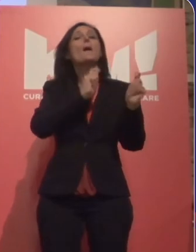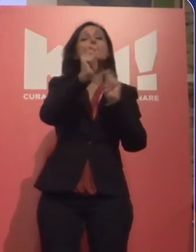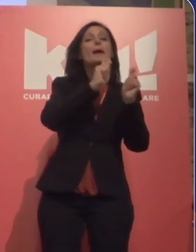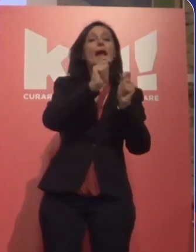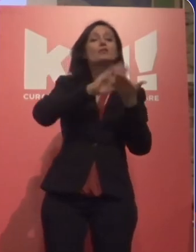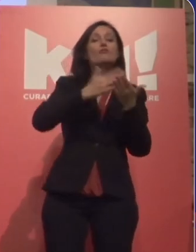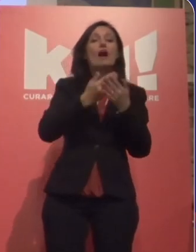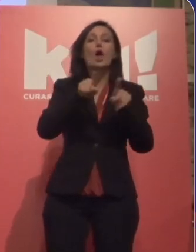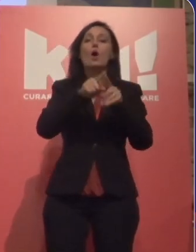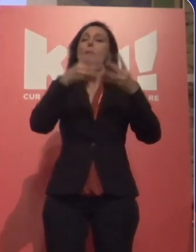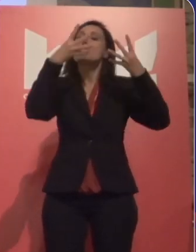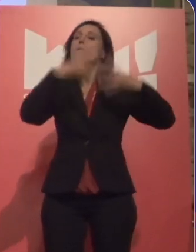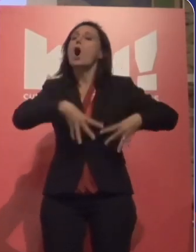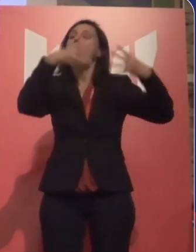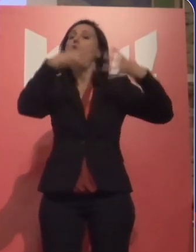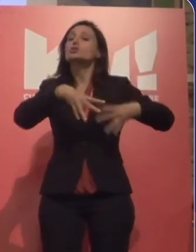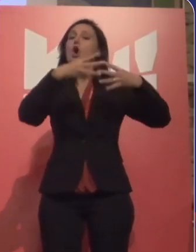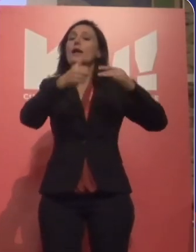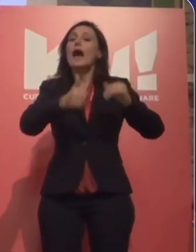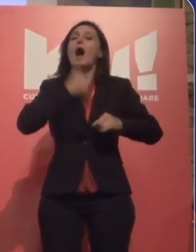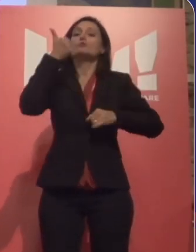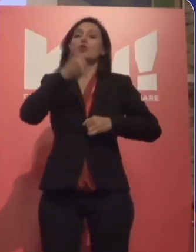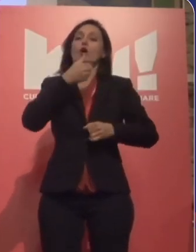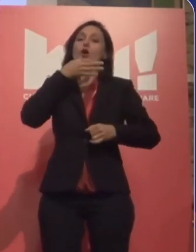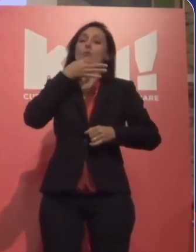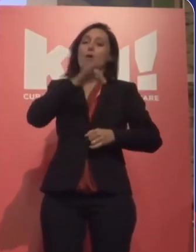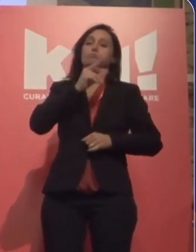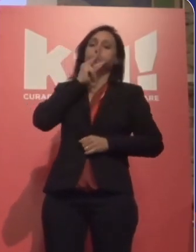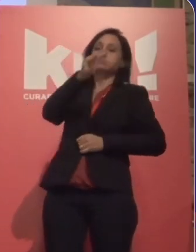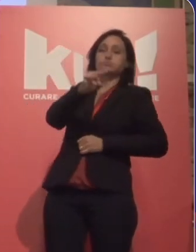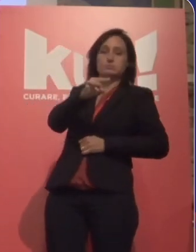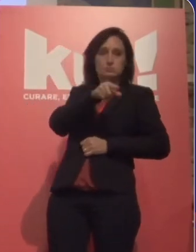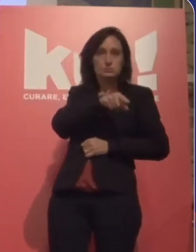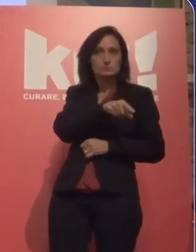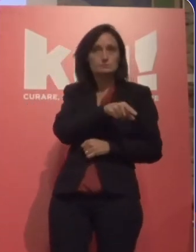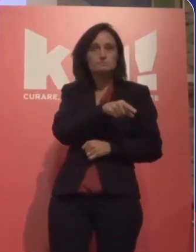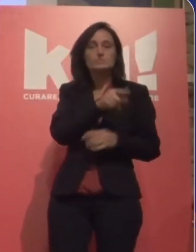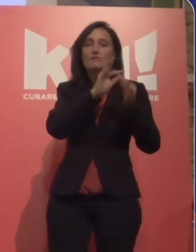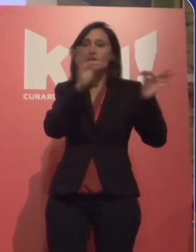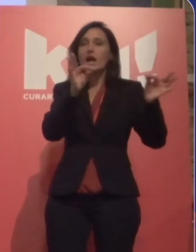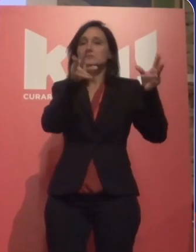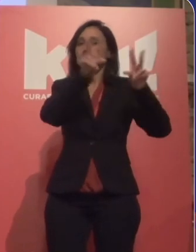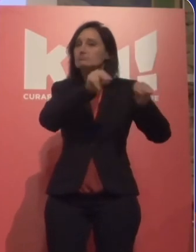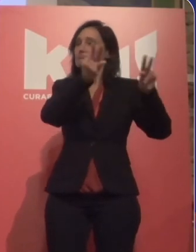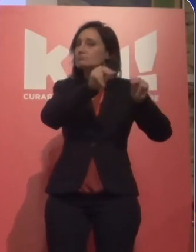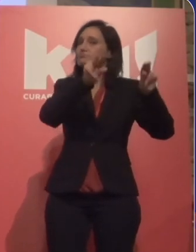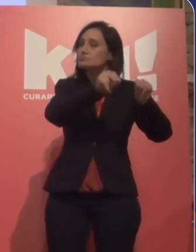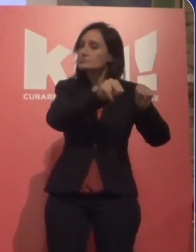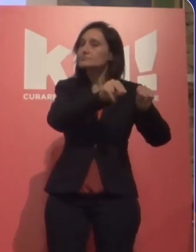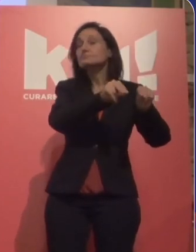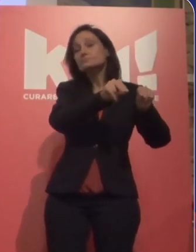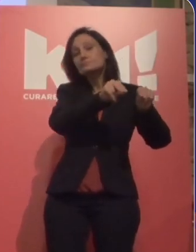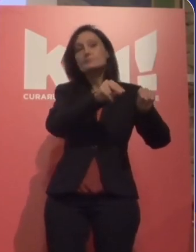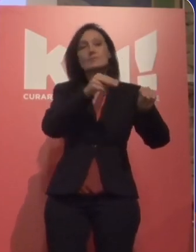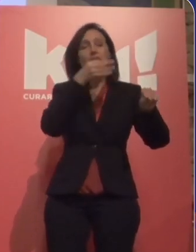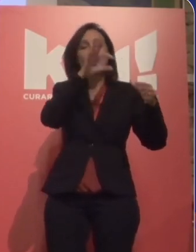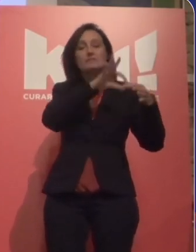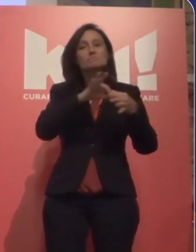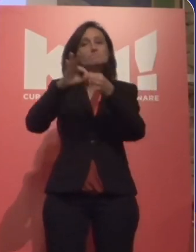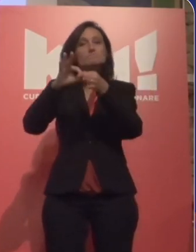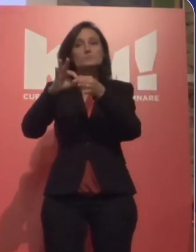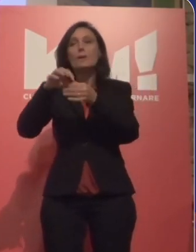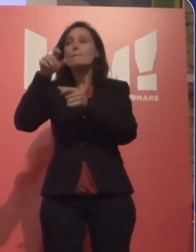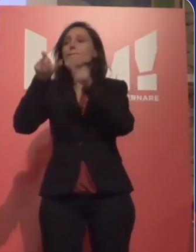solo ha la dimensione sociale con cui dovevano fare i conti le